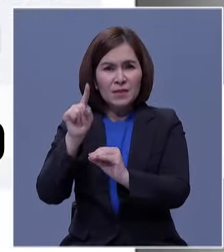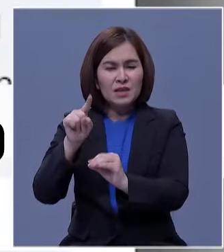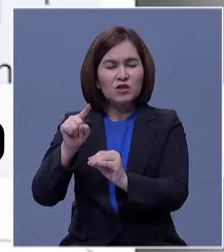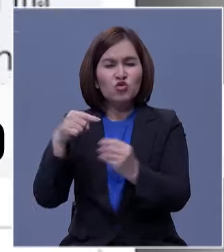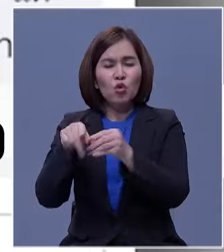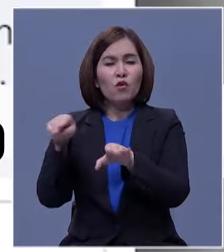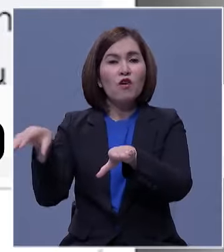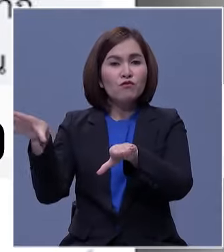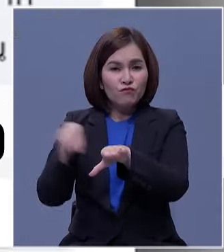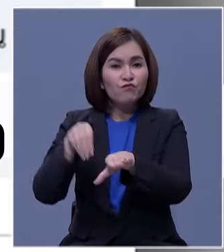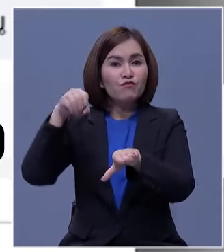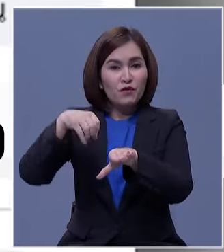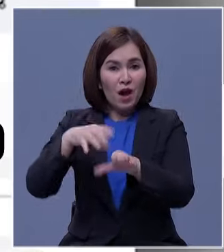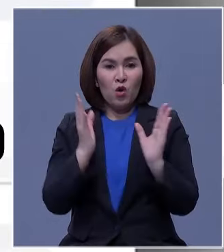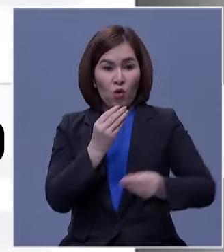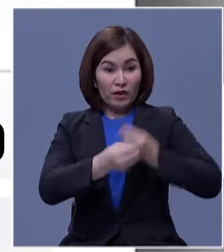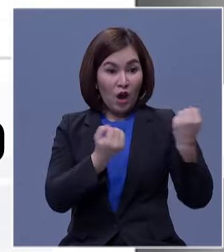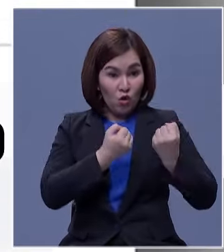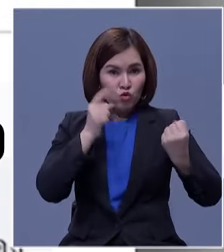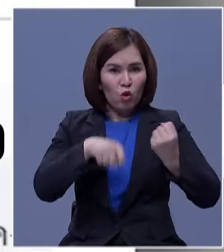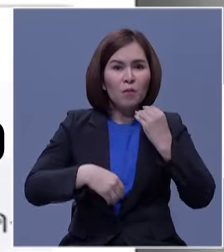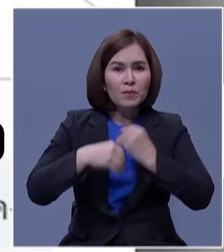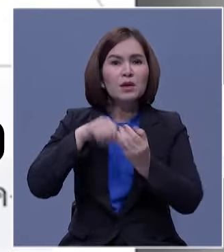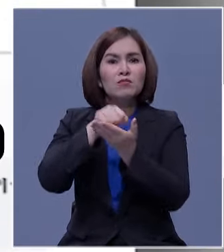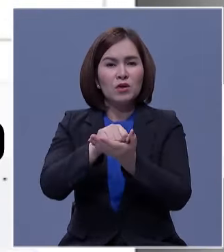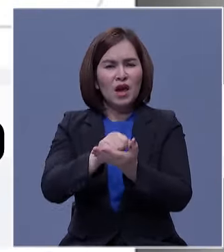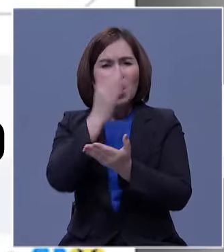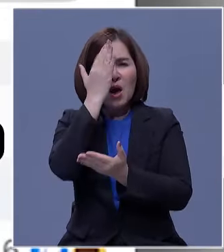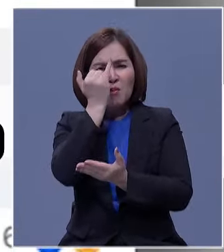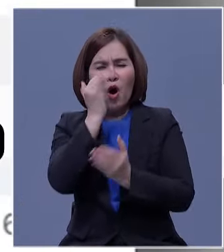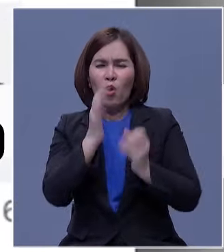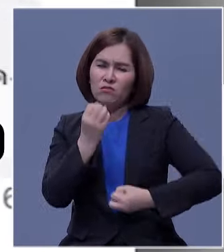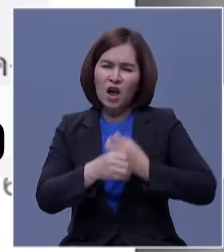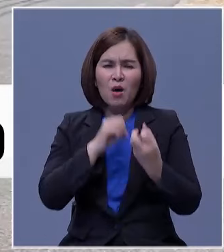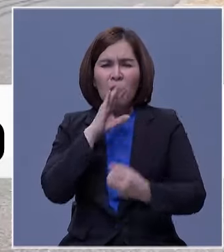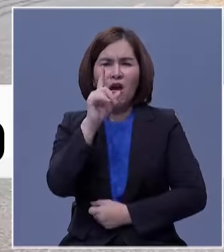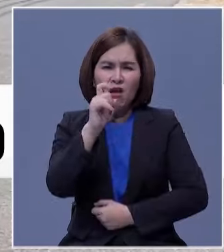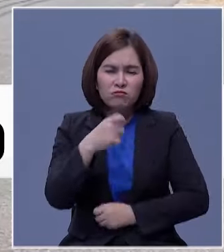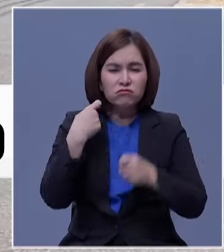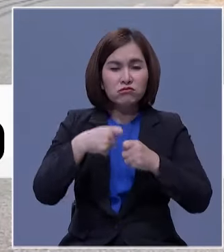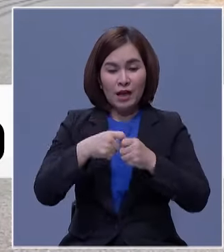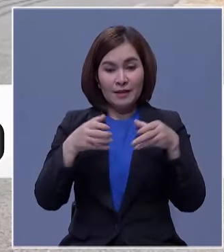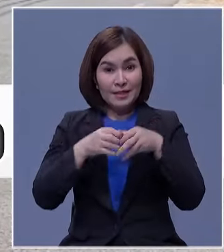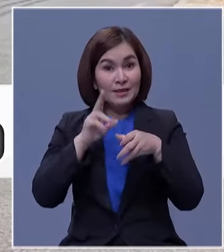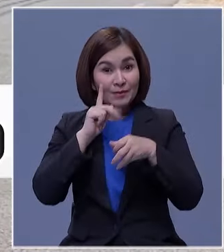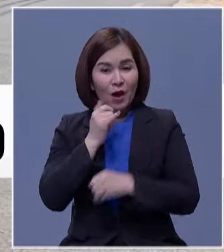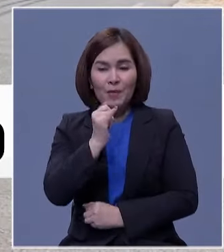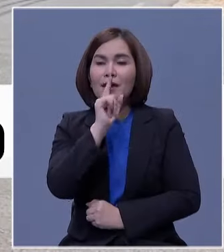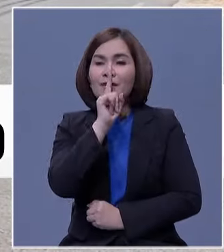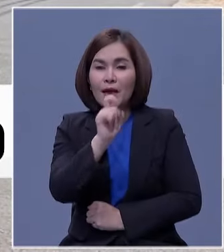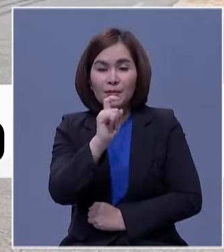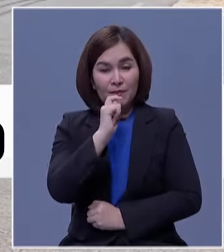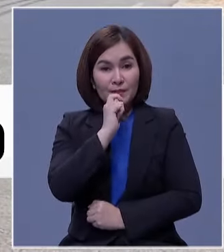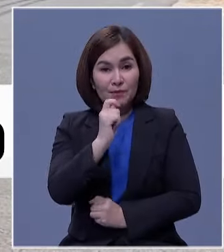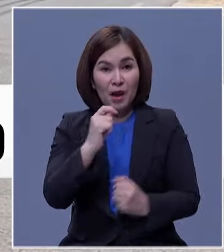คนขายรถน่าจะทำเป็นเซอร์วิสด้วยเนี่ยนะครับอหลังจากมีการบ่นเรื่องนี้แน่นอนผู้สื่อขาวของเราก็เลยลงพื้นที่ไปสอบถามผู้ใช้รถ